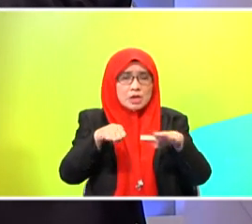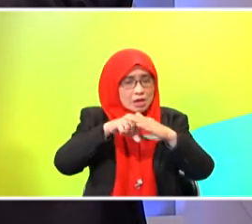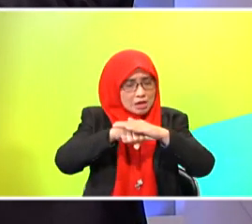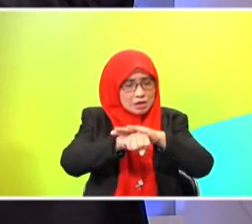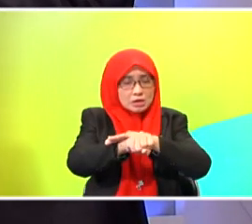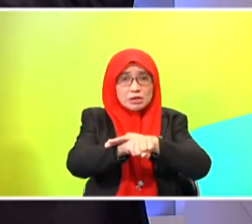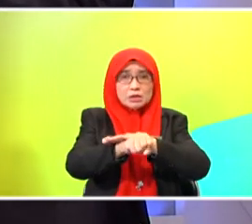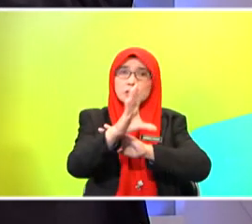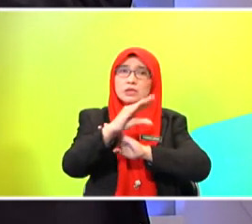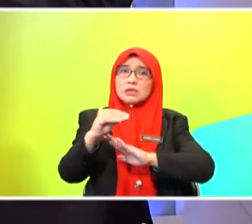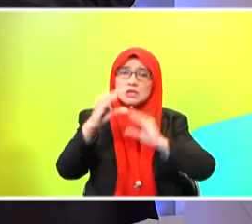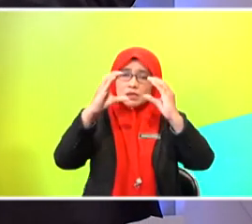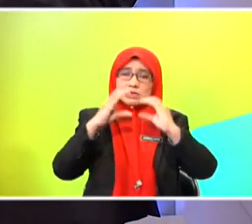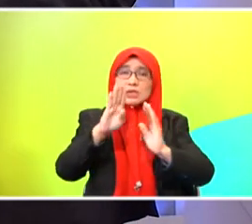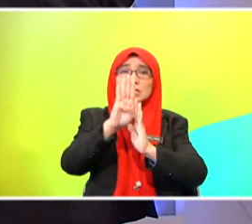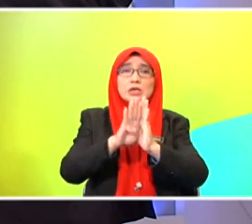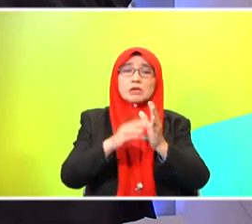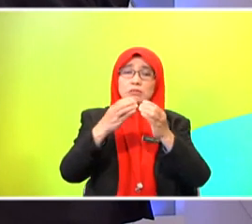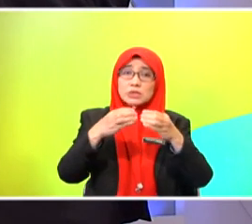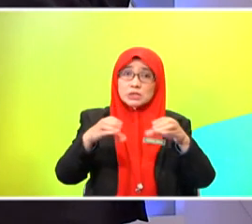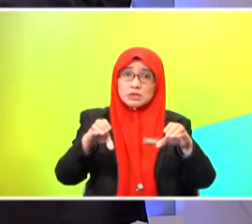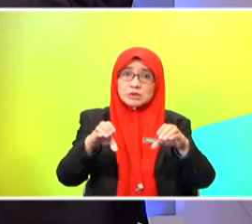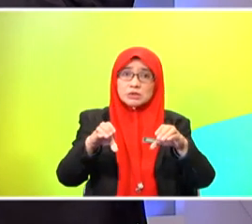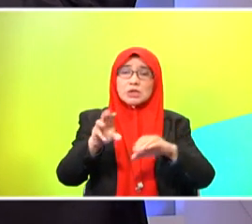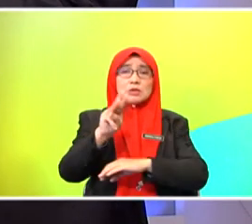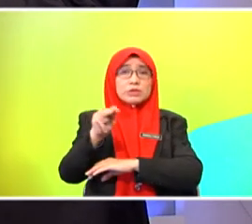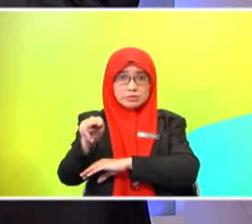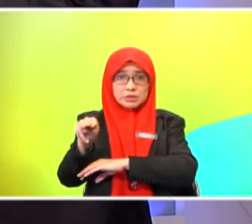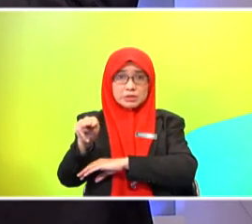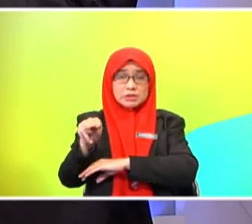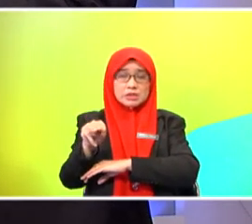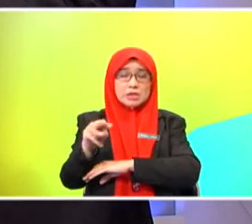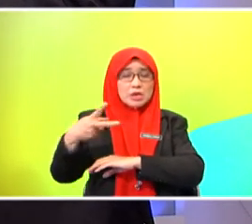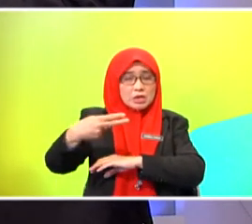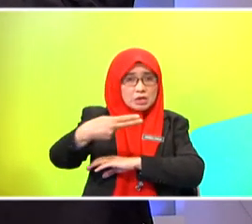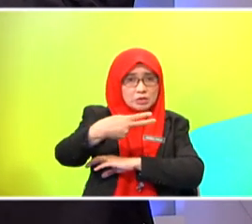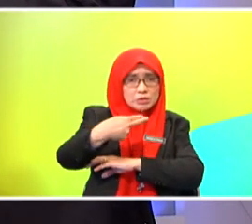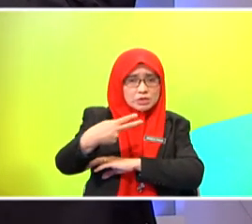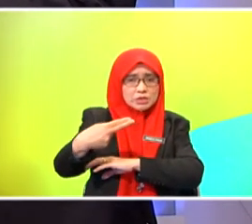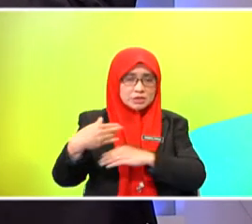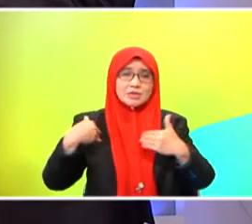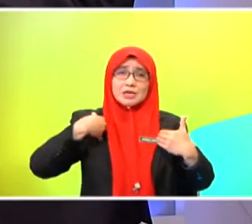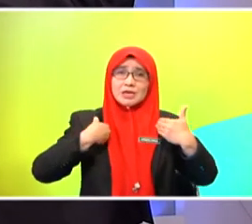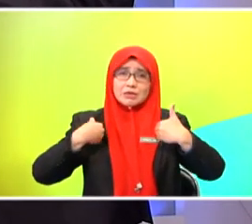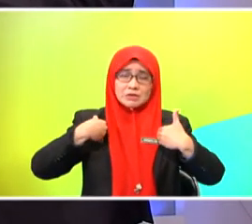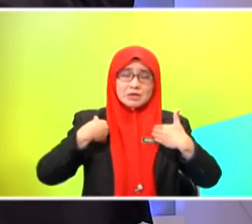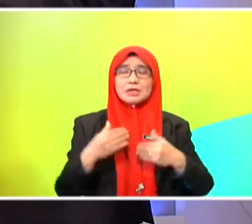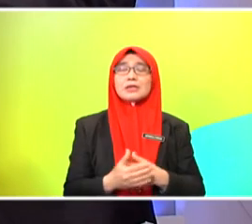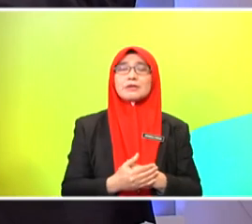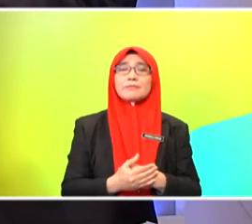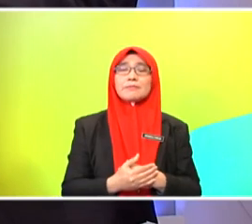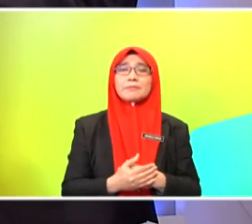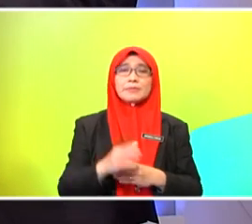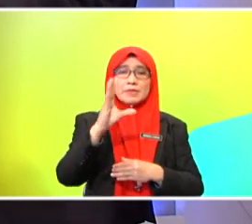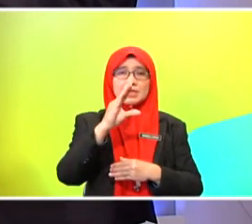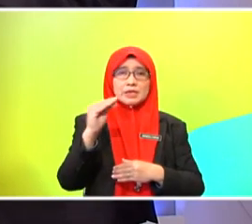dan juga cara bertelur. Boleh-boleh di rumah. Okey, kita guntingkan haiwan ini. Okey. Dan